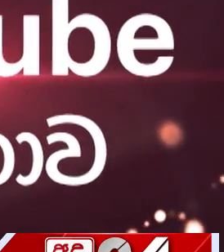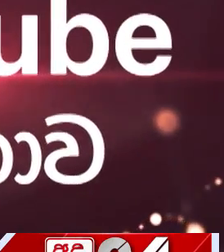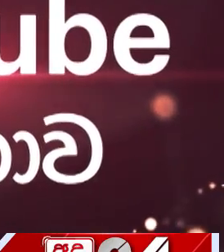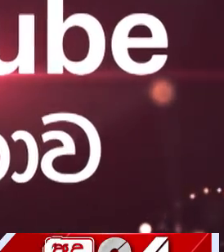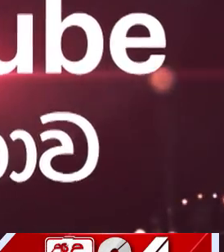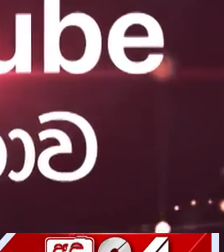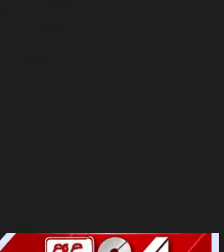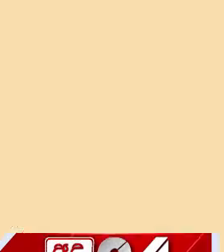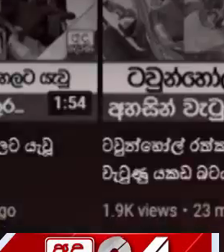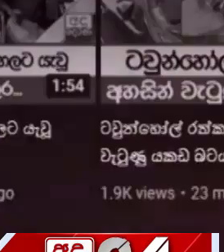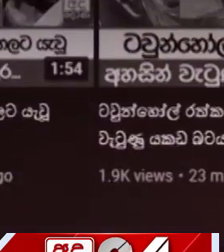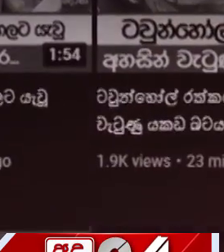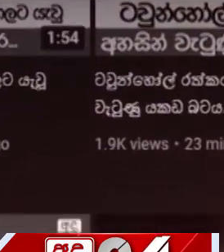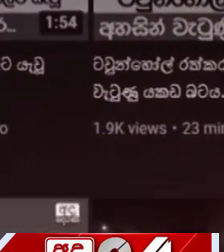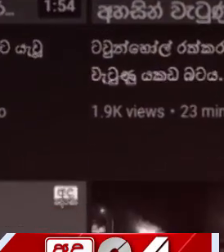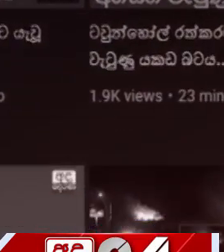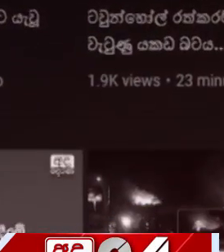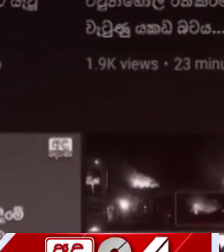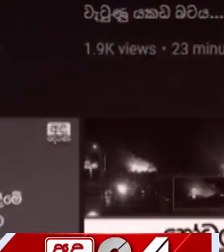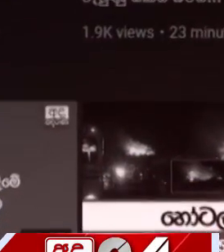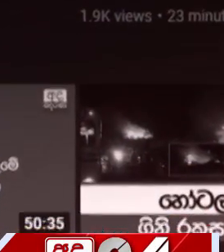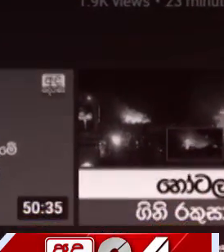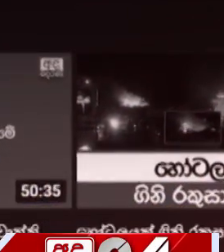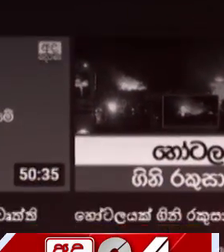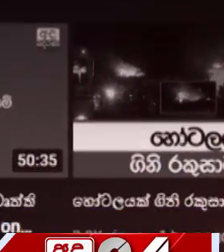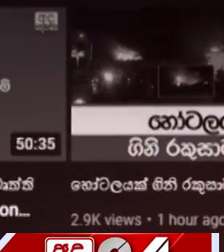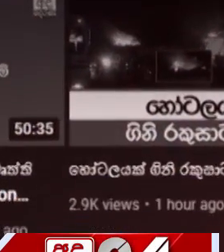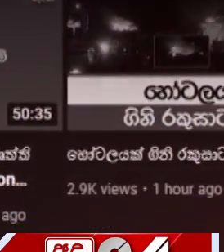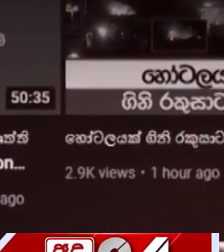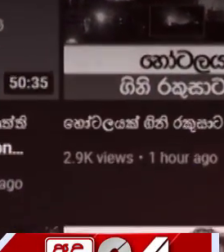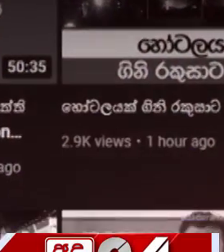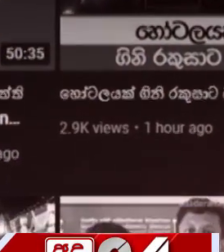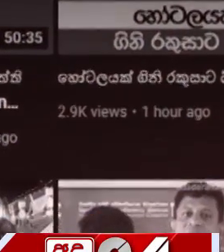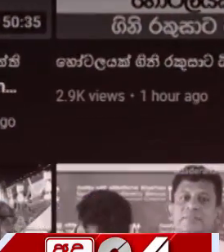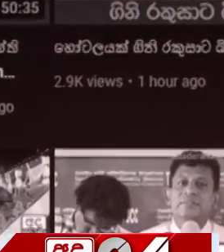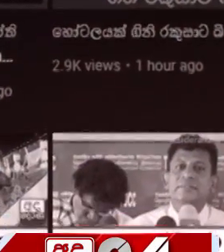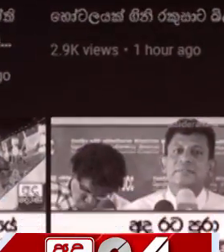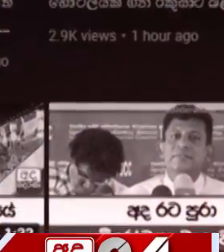YouTube නාලිකාව YouTube අද දෙරණ දැන්ම subscribe කරන්න.